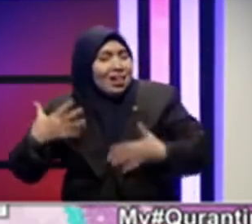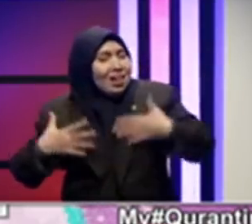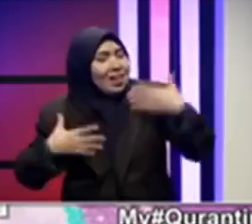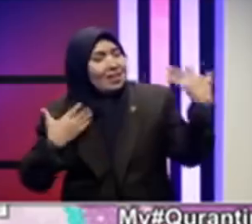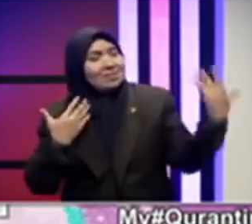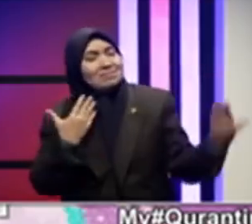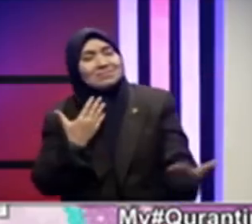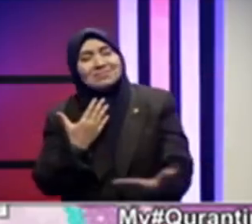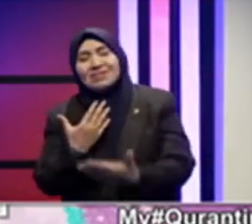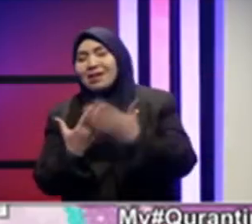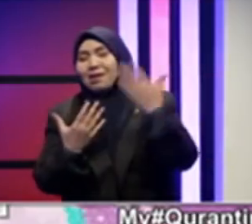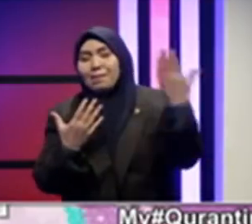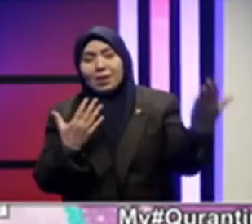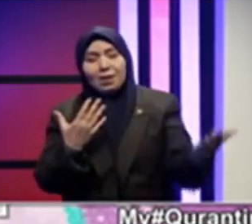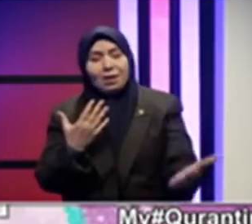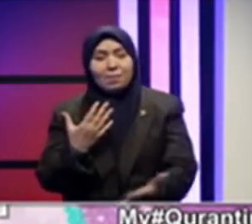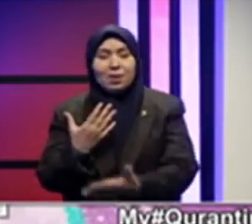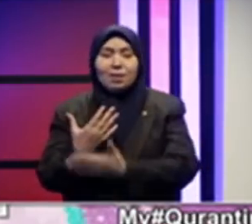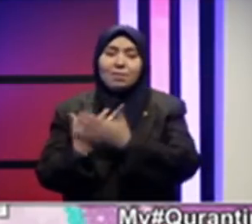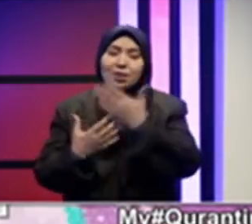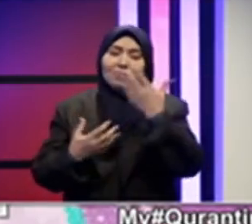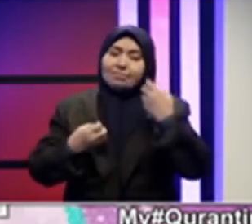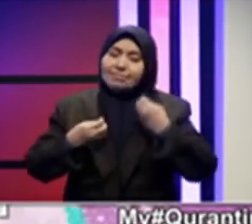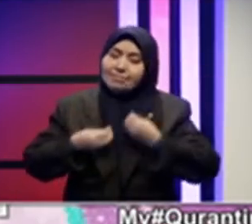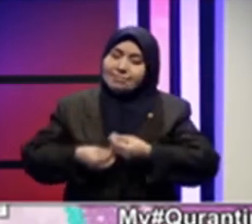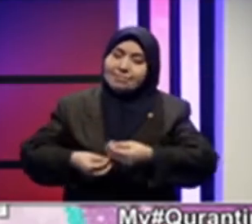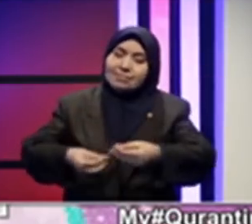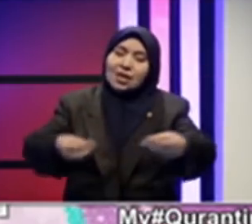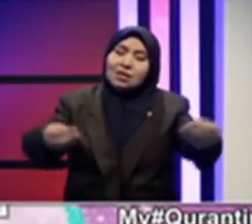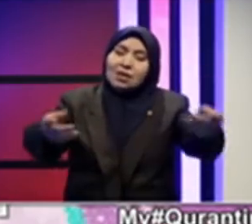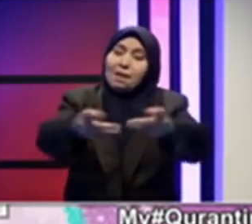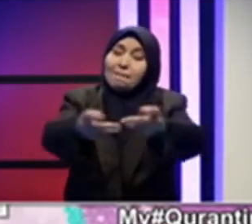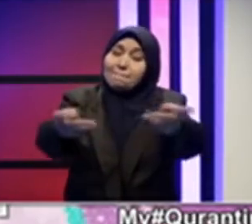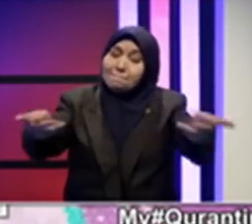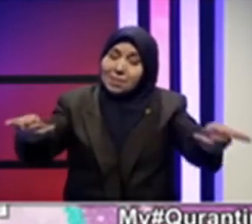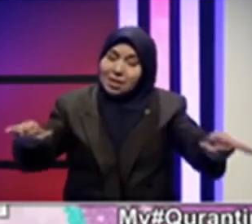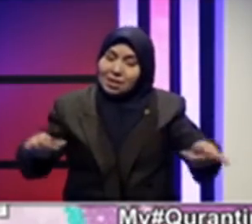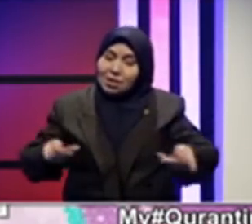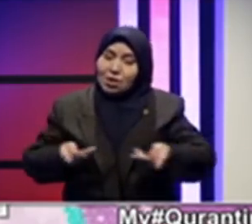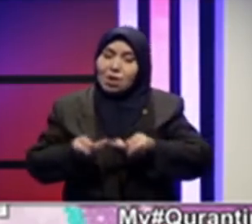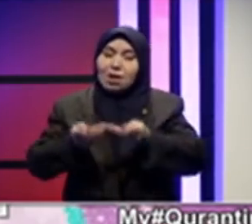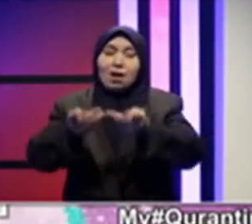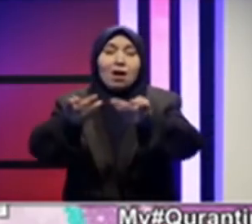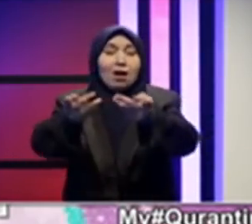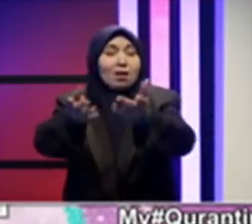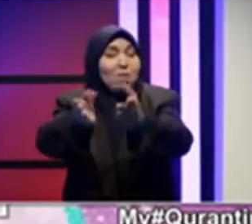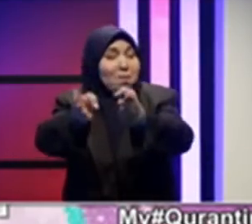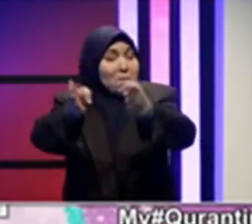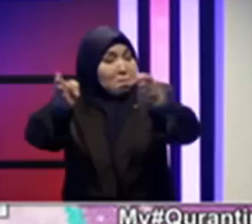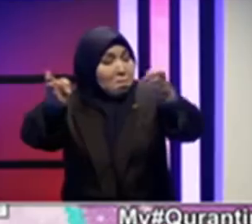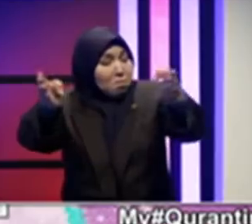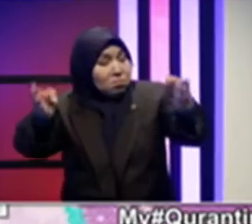تحبرون يطاف عليهم بصحاف